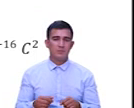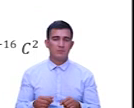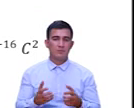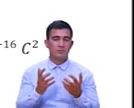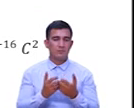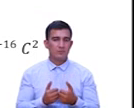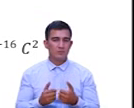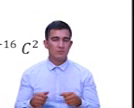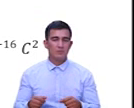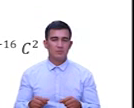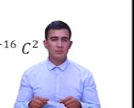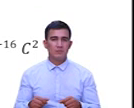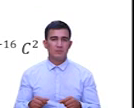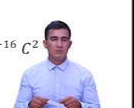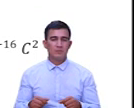Hisoblash.